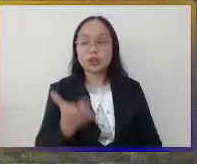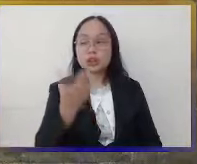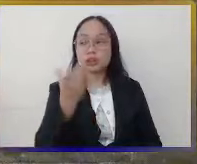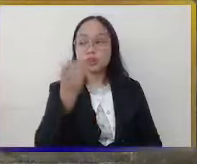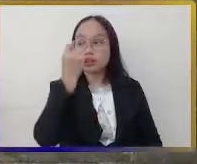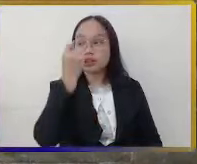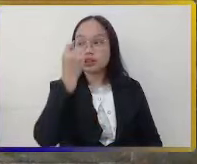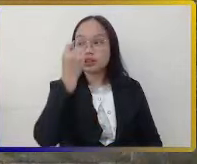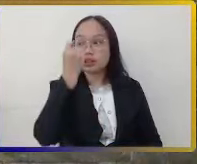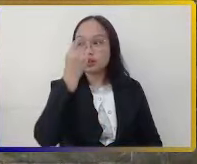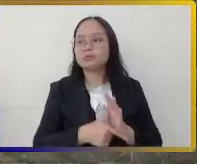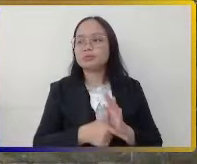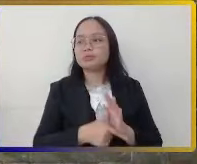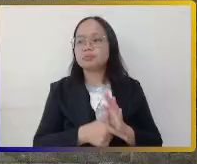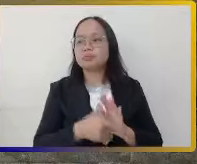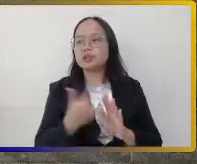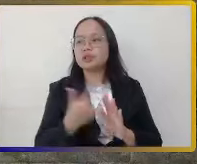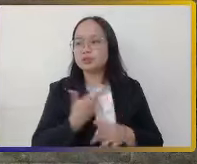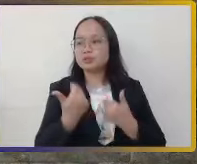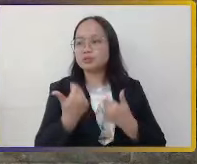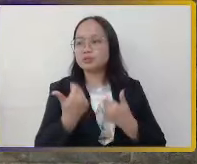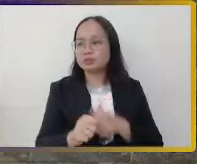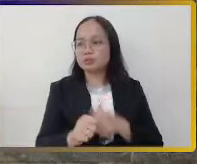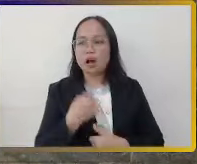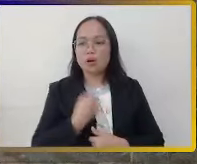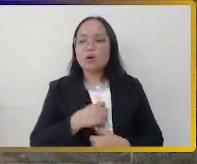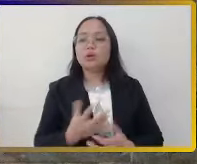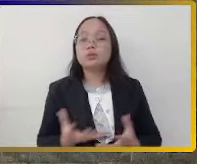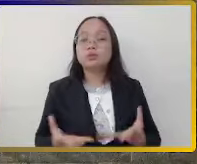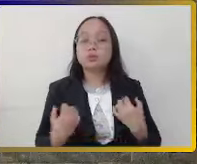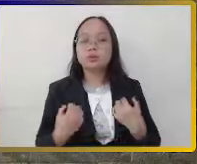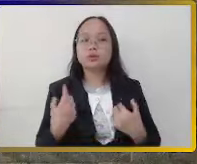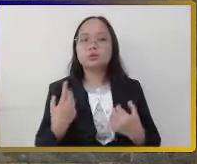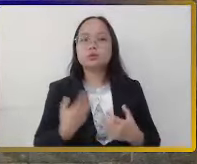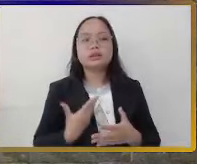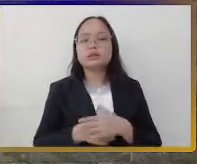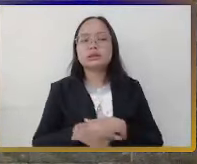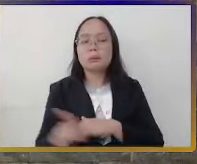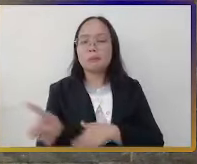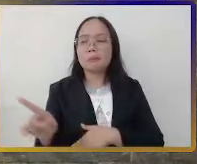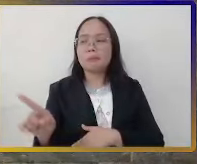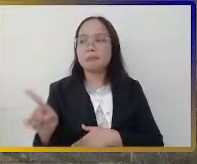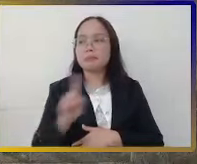na sundin yung gusto natin mangyari. Tumakas tayo sa panawagan ng Diyos.